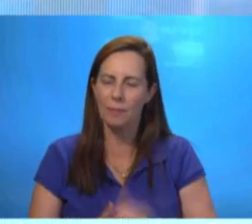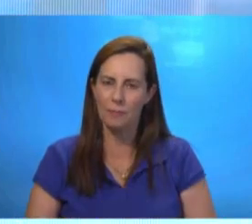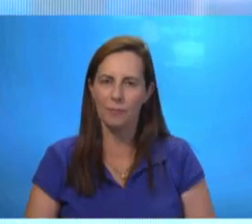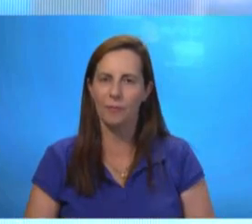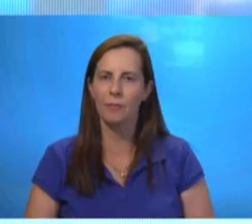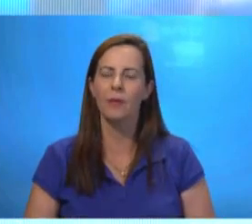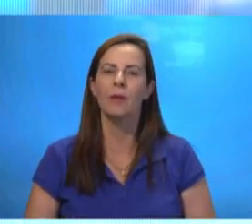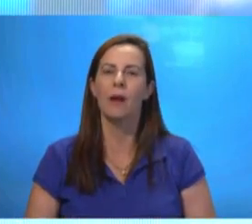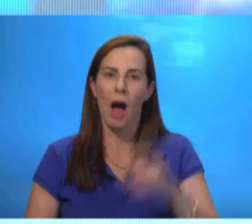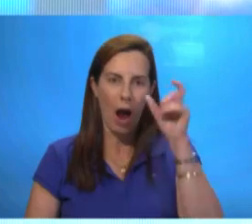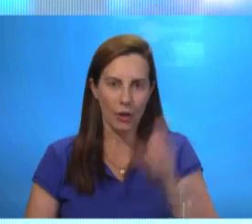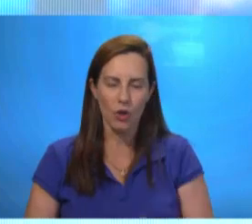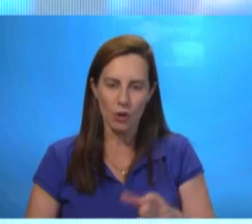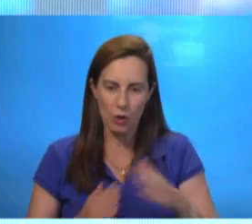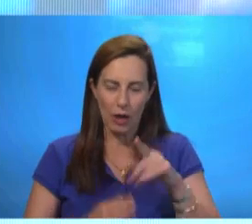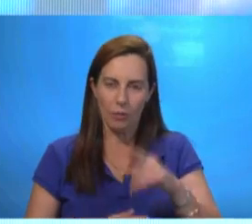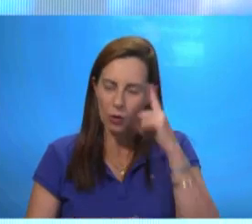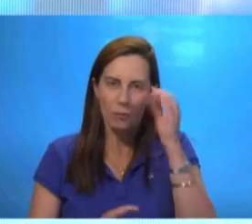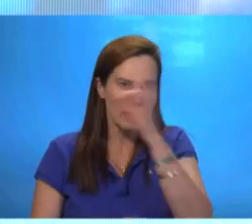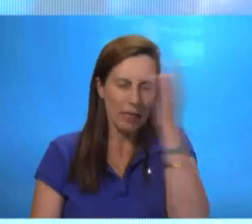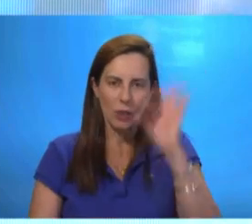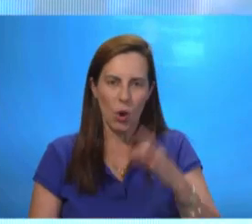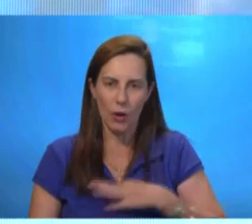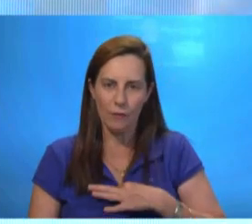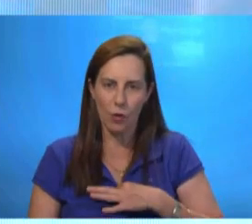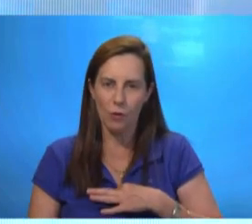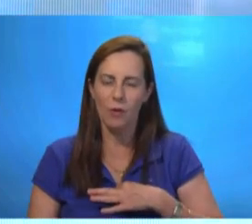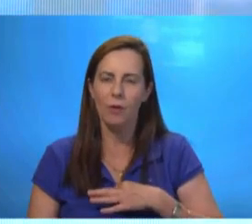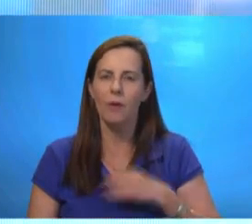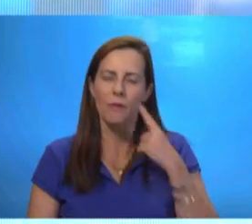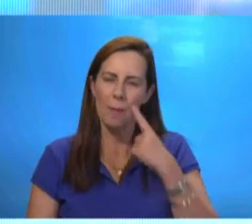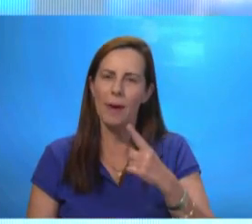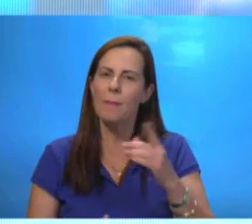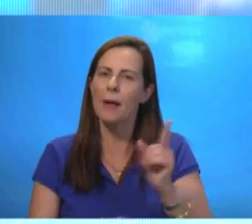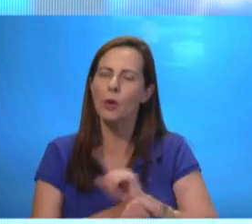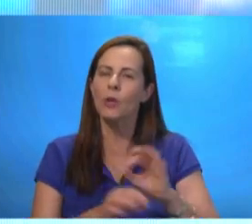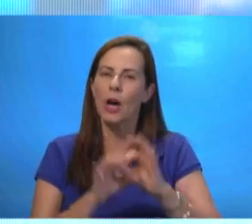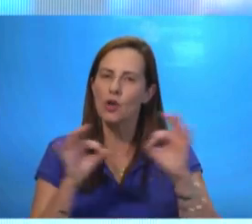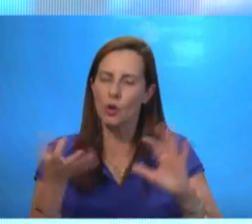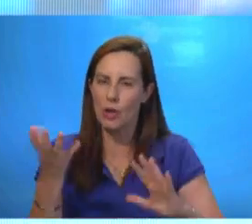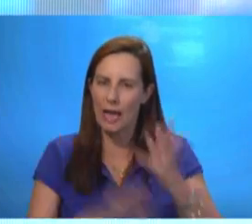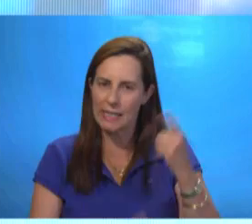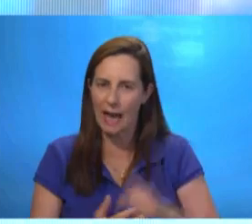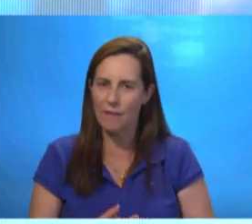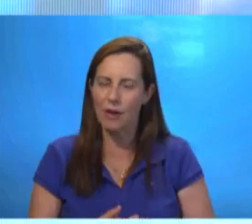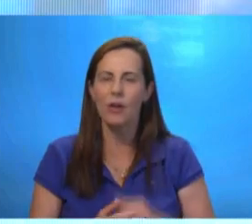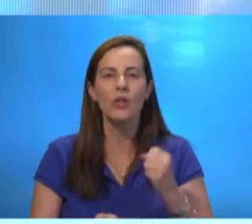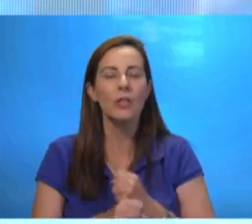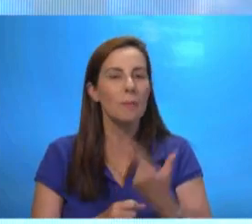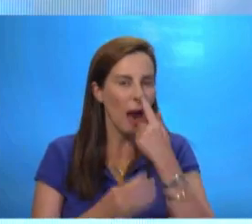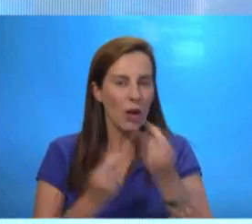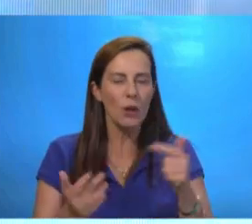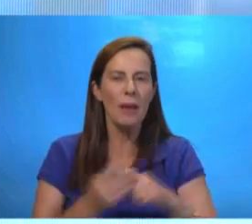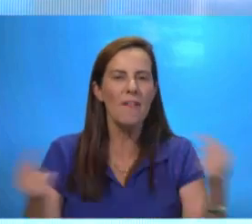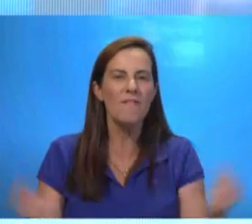הבניין שיודעים שרק בנס איש לא נפגע, ומביא תיעוד מהדקות הראשונות של השריפה שנגרמה על פי חשד בשל ויכוח